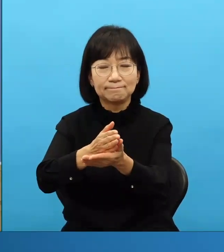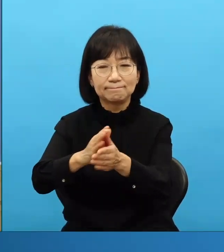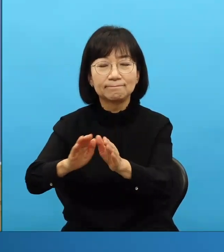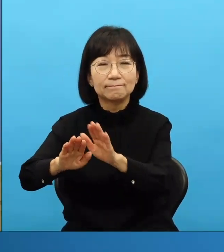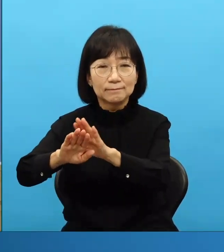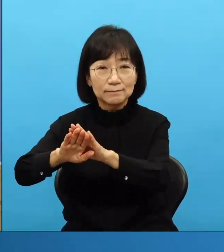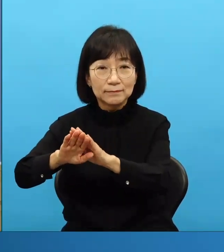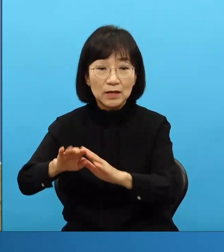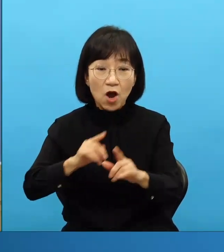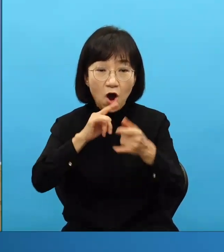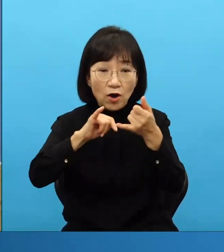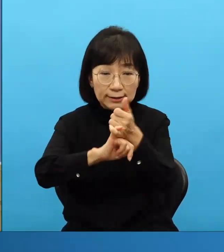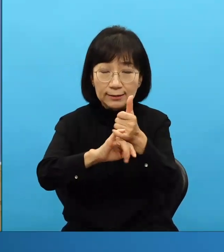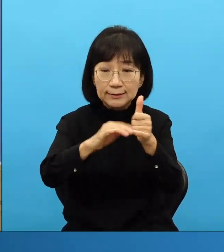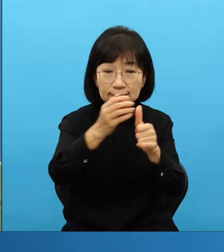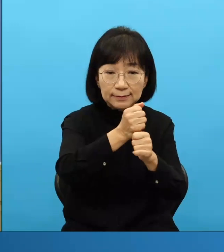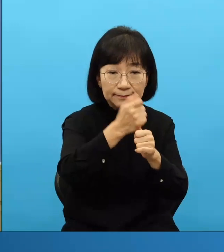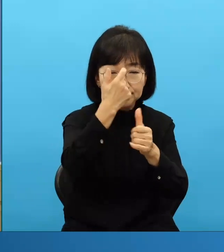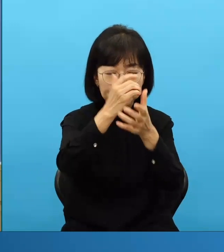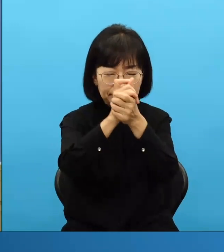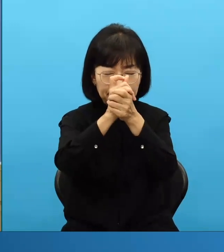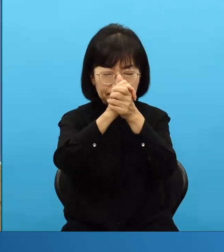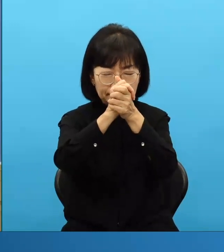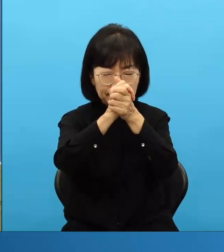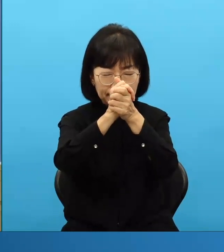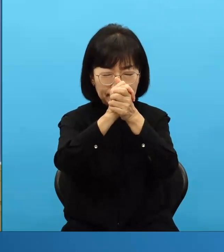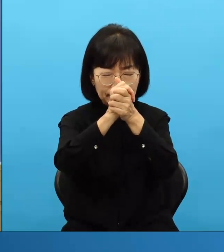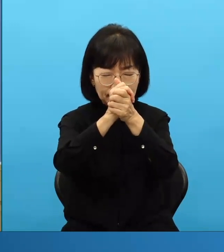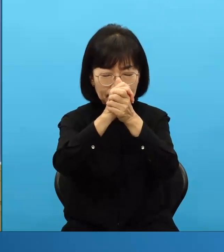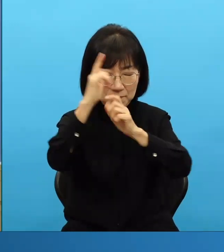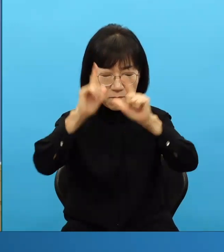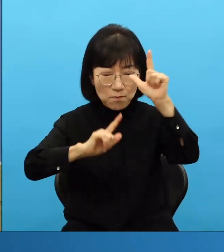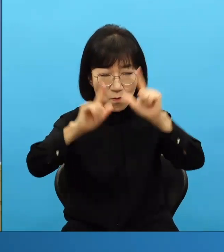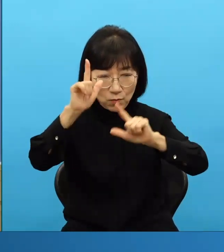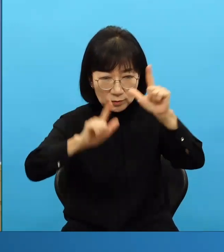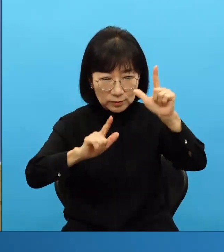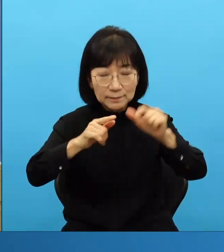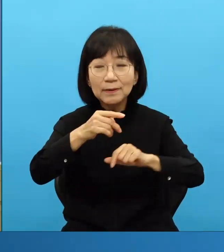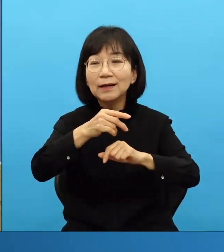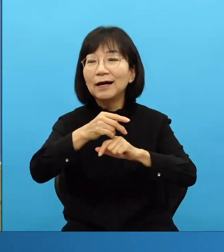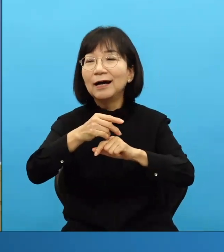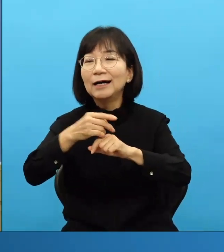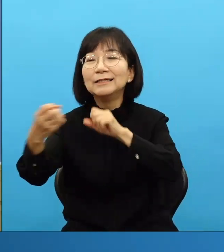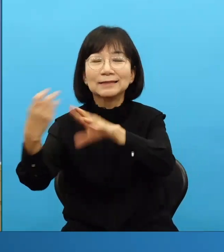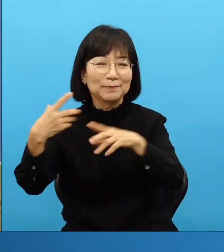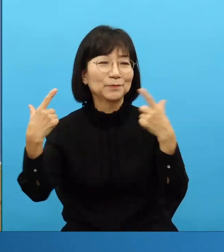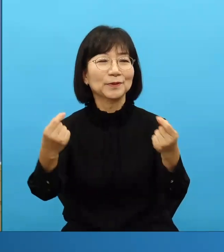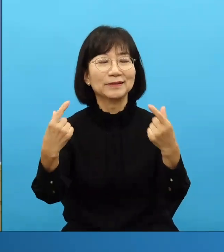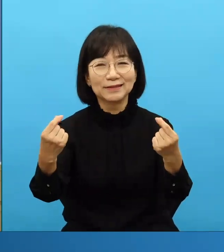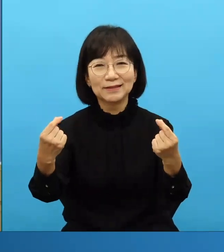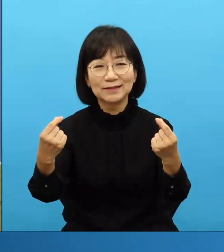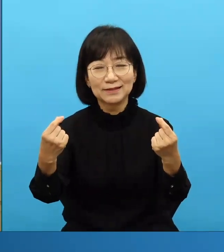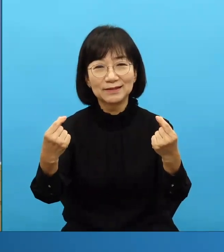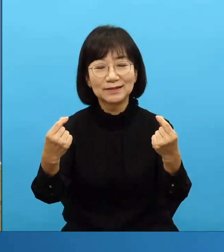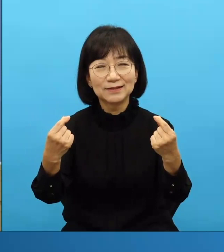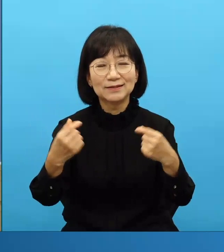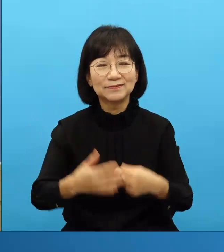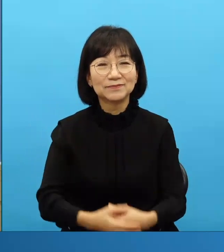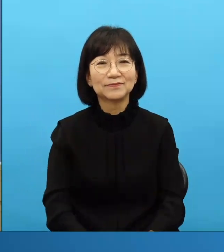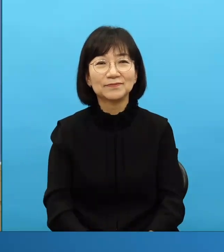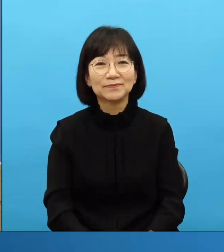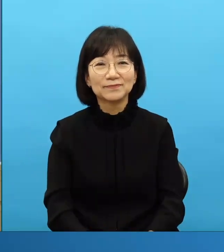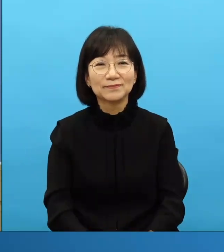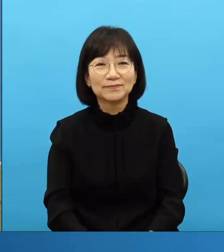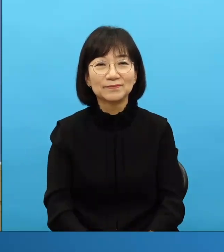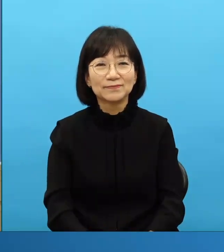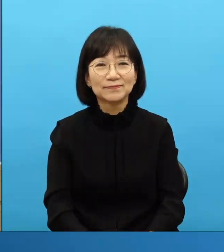whether answers 이 come or 언약 잡고 don't. 기도 속에 있는 그 자체가 응답이에요. Because the fact that you're holding on to this as your covenant and praying, that in itself is an answer. 그 속에